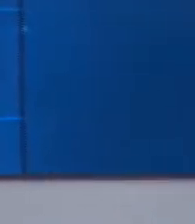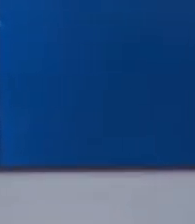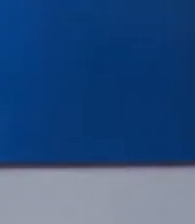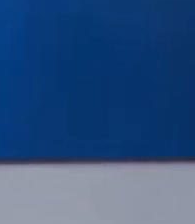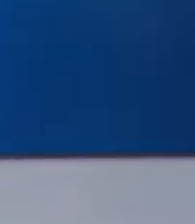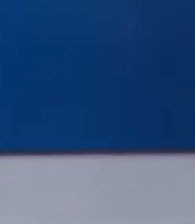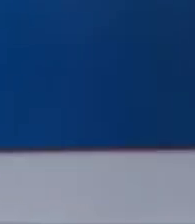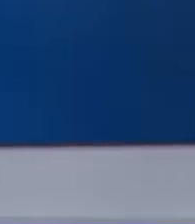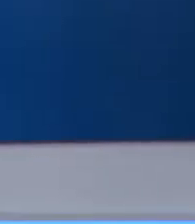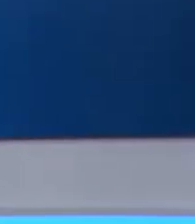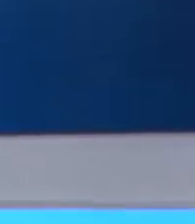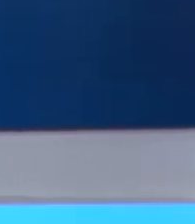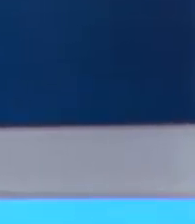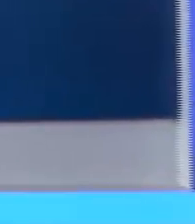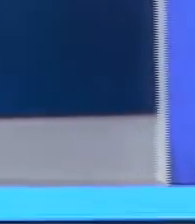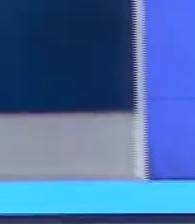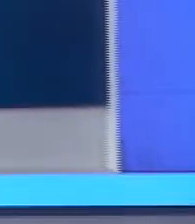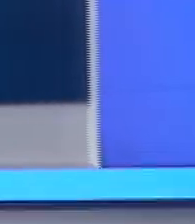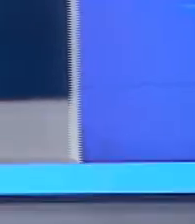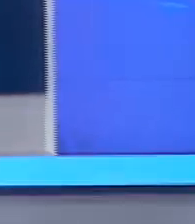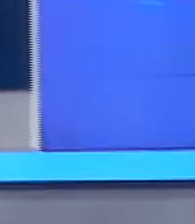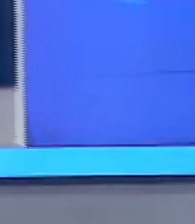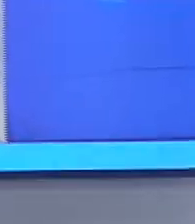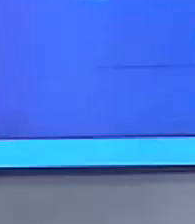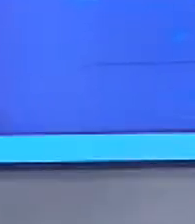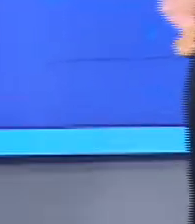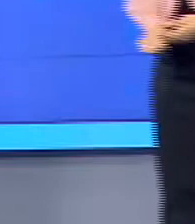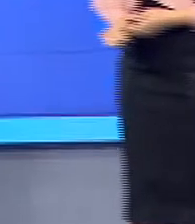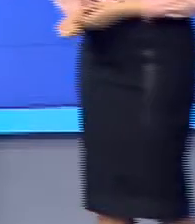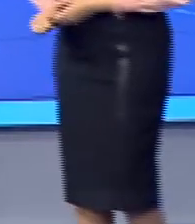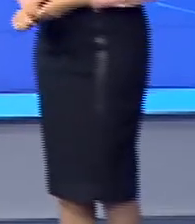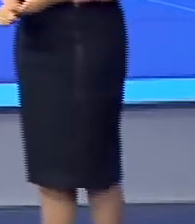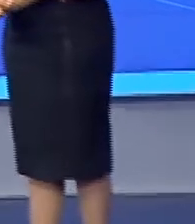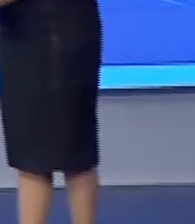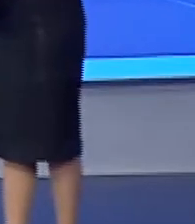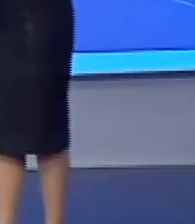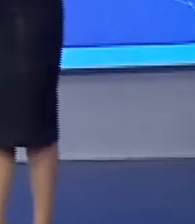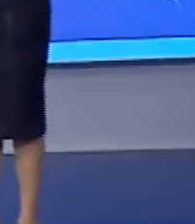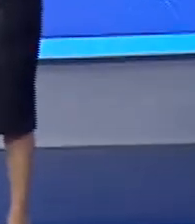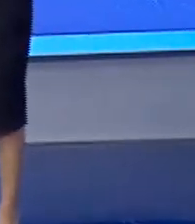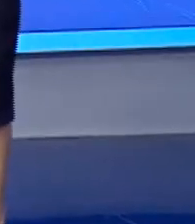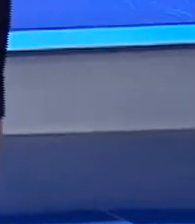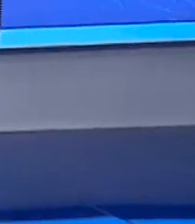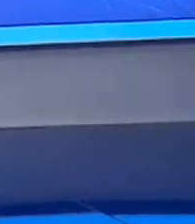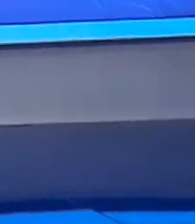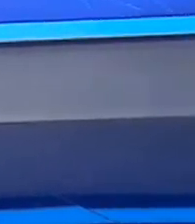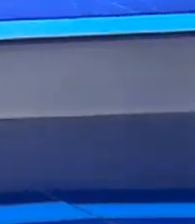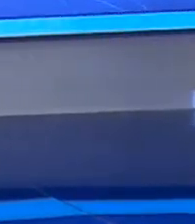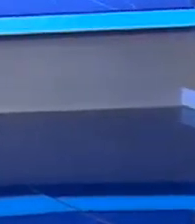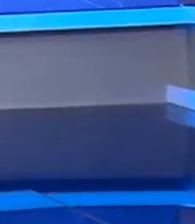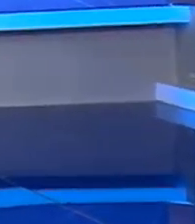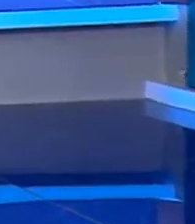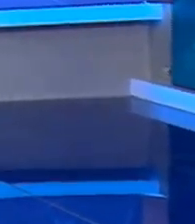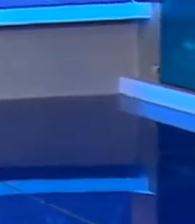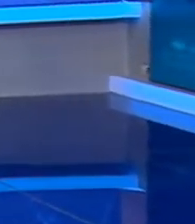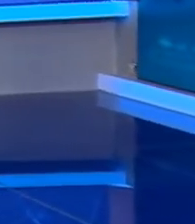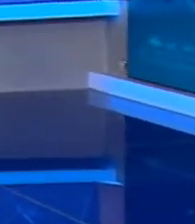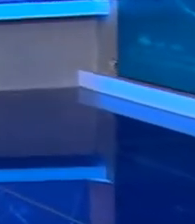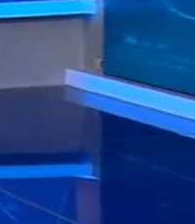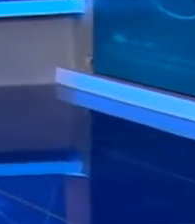Бельгия. Әзірге осы, ал ертеңгі күннің ауа райы болжамын білу үшін сөз кезегін әріптесім Арай Кенжинаға беремін. Рахмет,